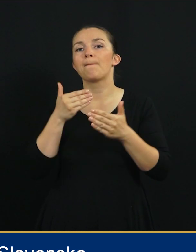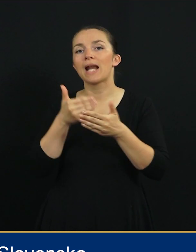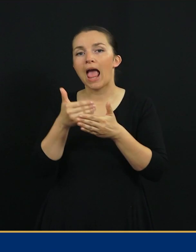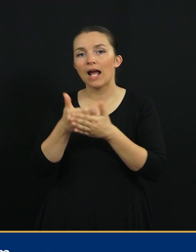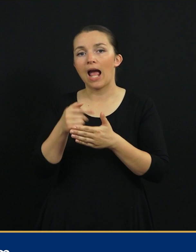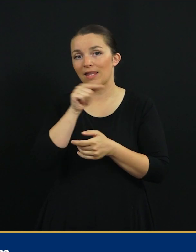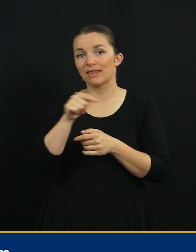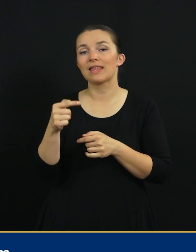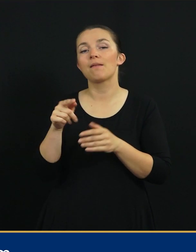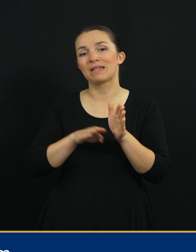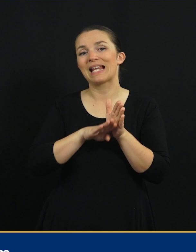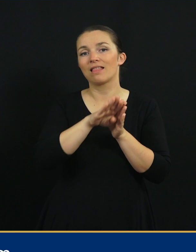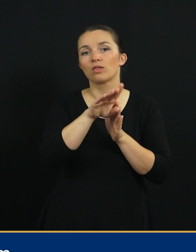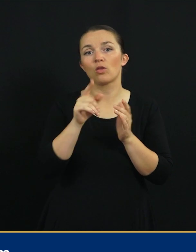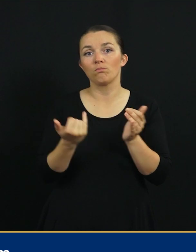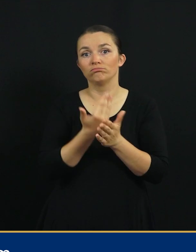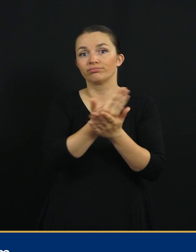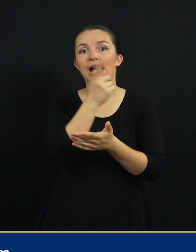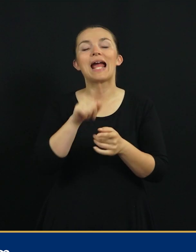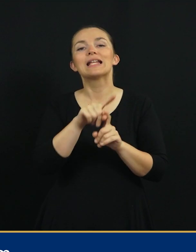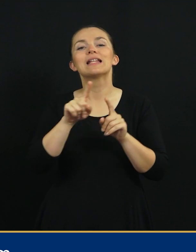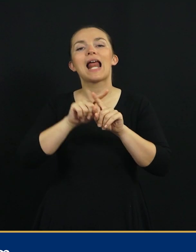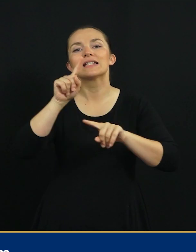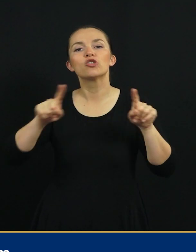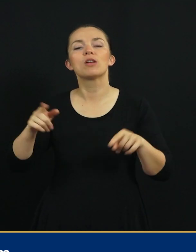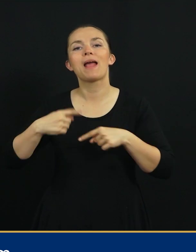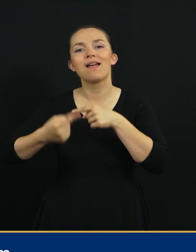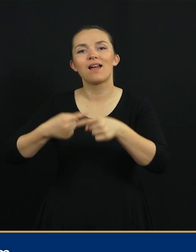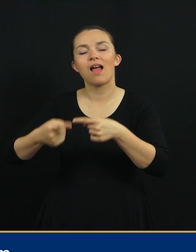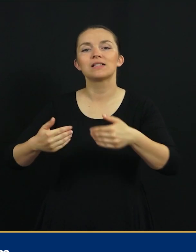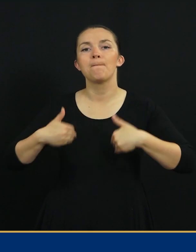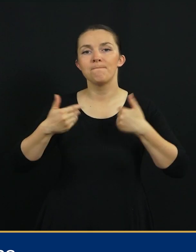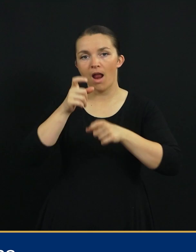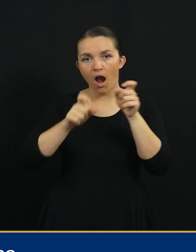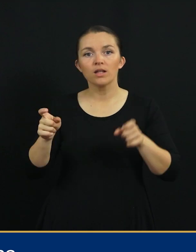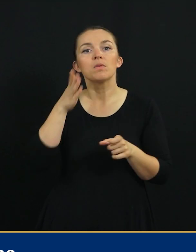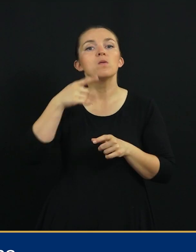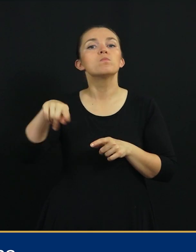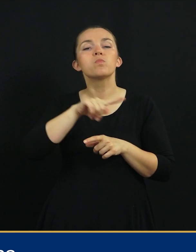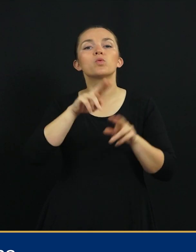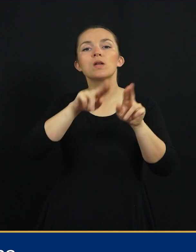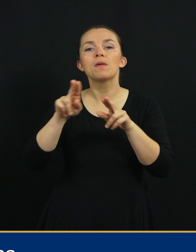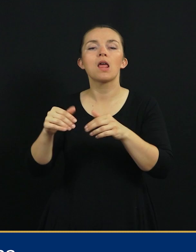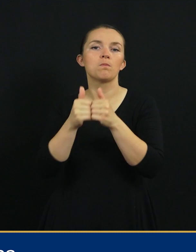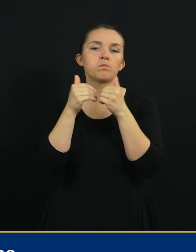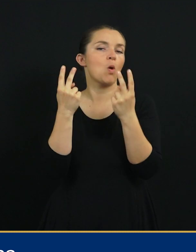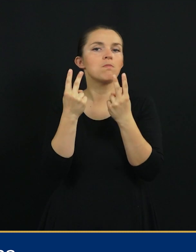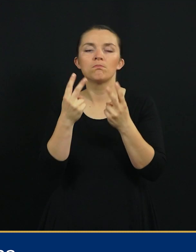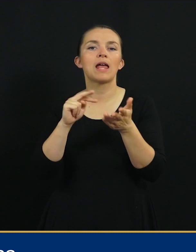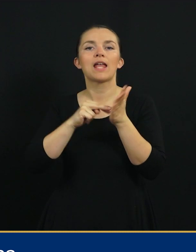prilagajanja omenjenim trendom ter s tem tudi različnim generacijam mladim, ki bodo posedovali